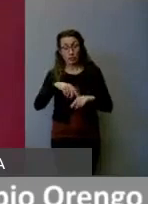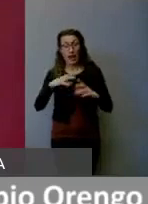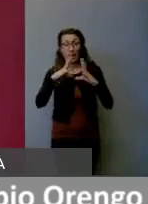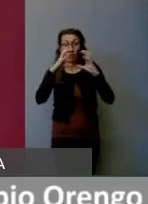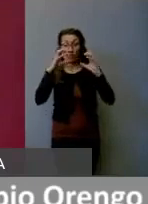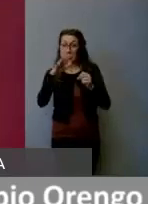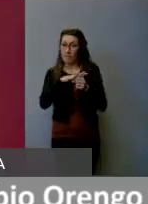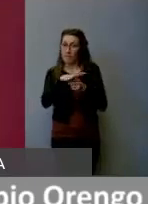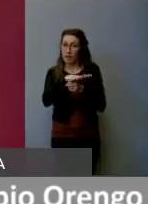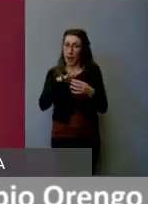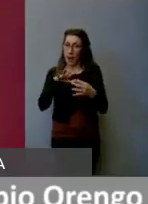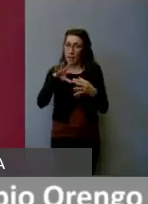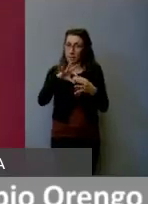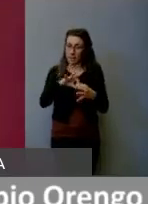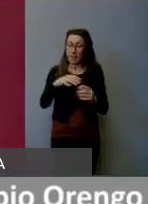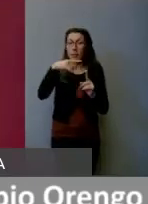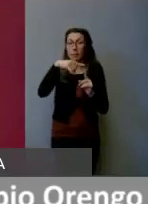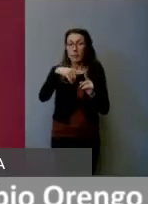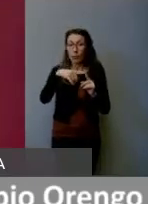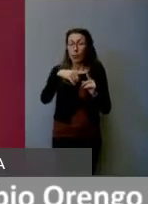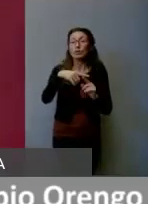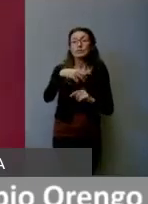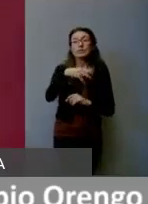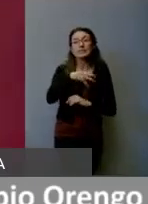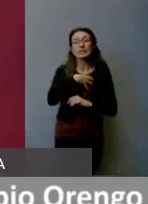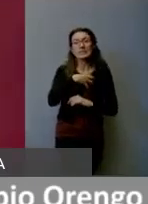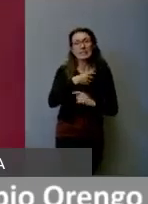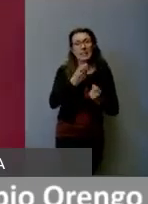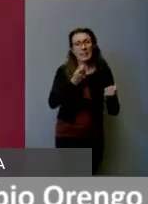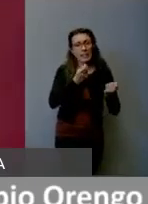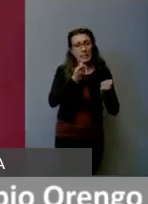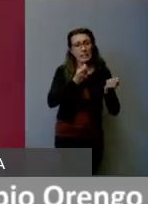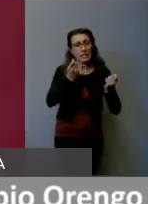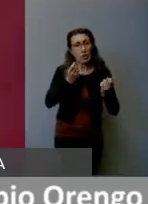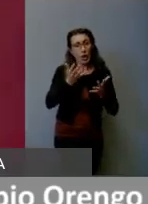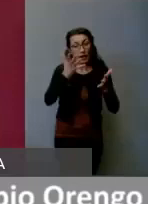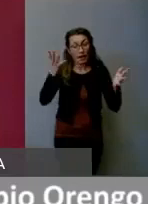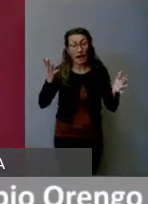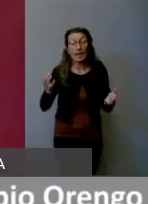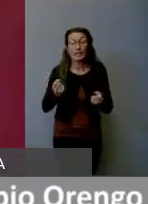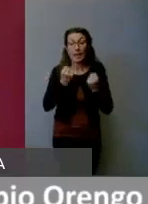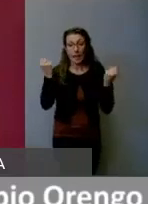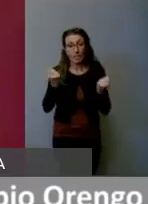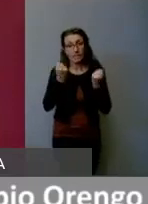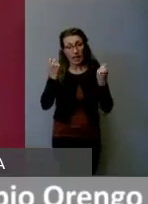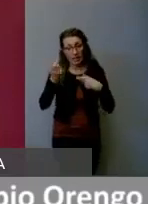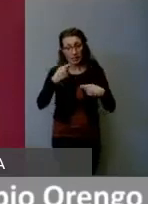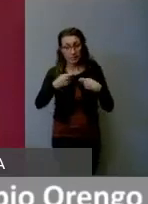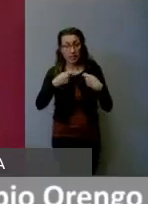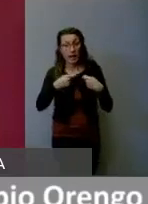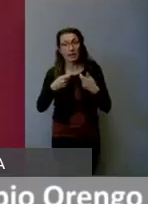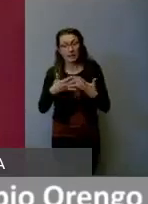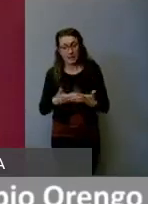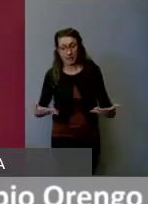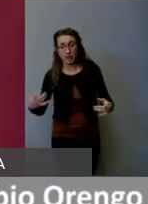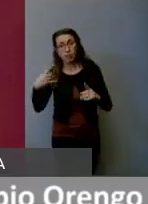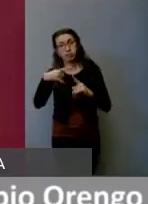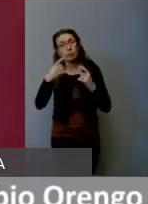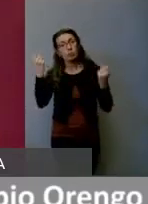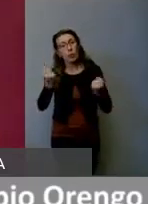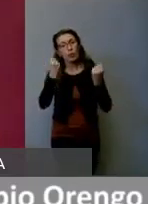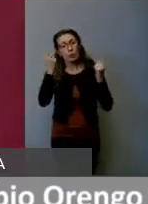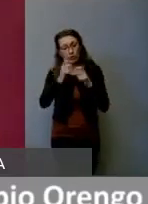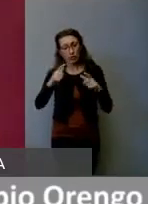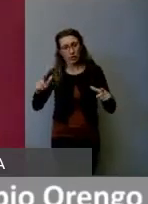occupando, e la Direzione Comunicazione Grandi Eventi, Marketing Territoriale e Promozione della Città, perché